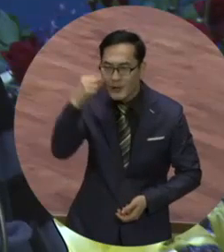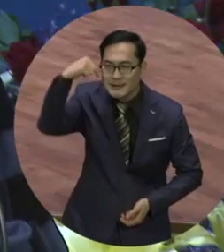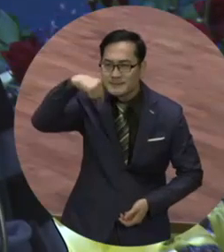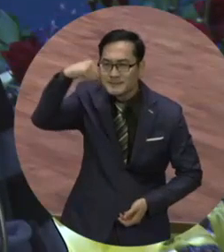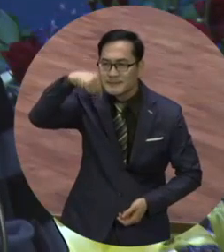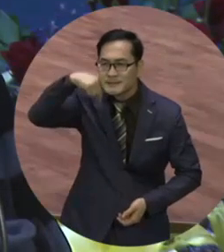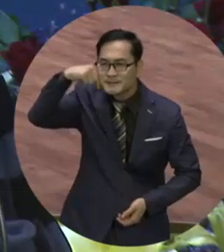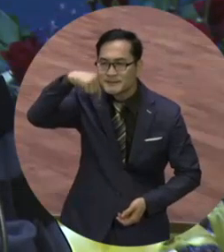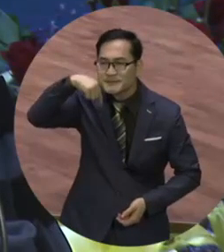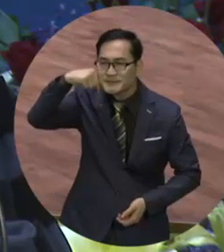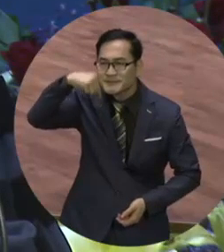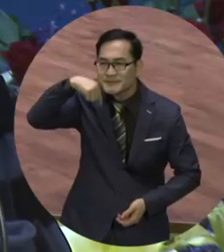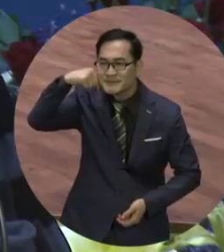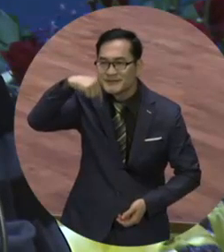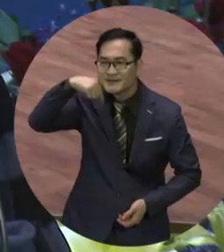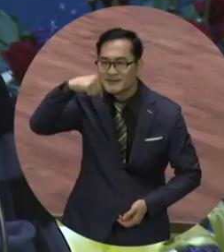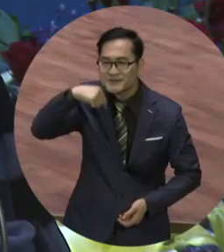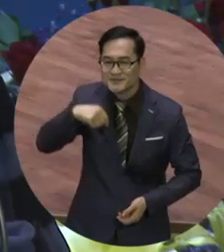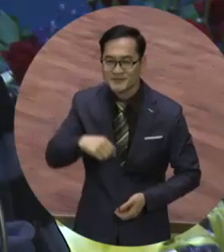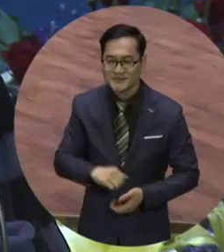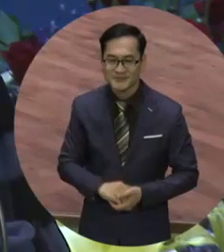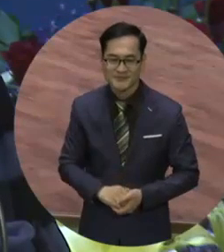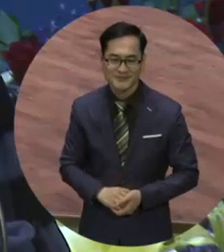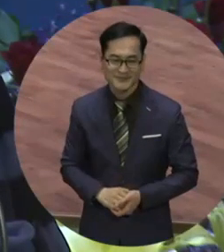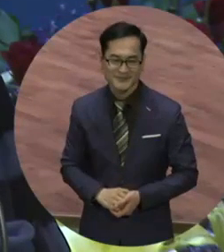일단 화장실 안 가니까 신령해지고